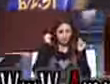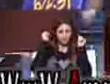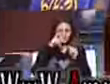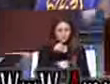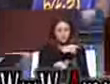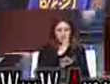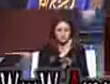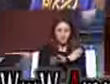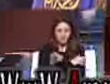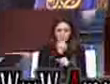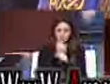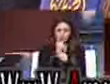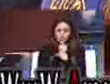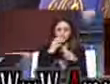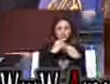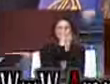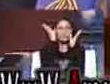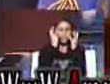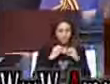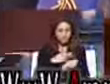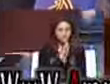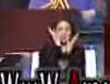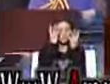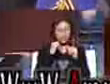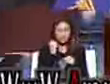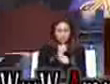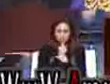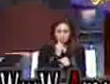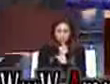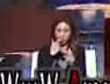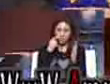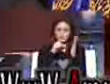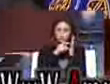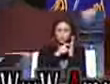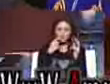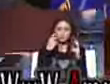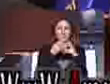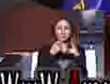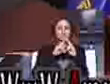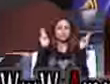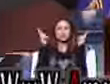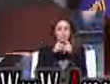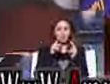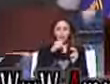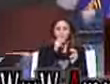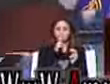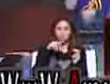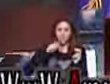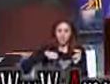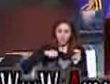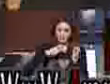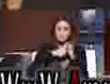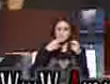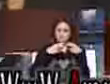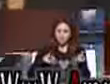كبير، عملوا ليل نهار، والشعب قال كلمته وقال نعم هذا الدستور. فاحنا النهاردة بنهنيهم ونشكرهم على المجهود الكبير اللي عملوا